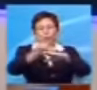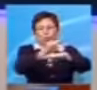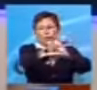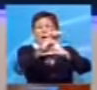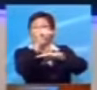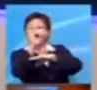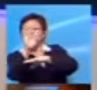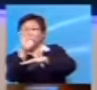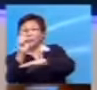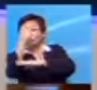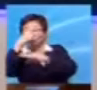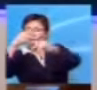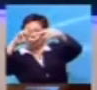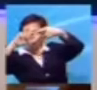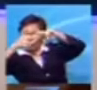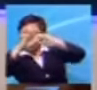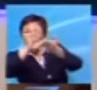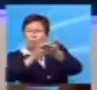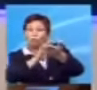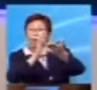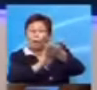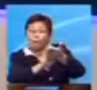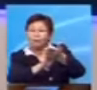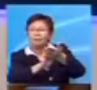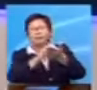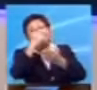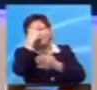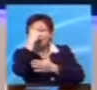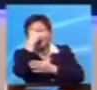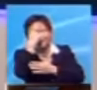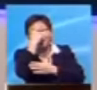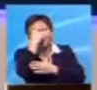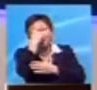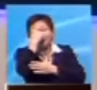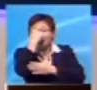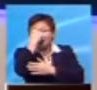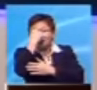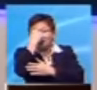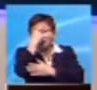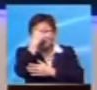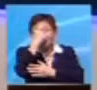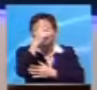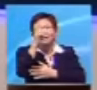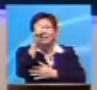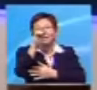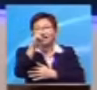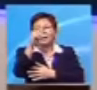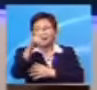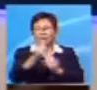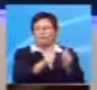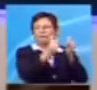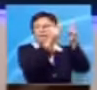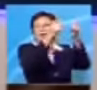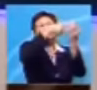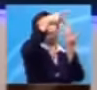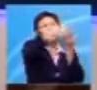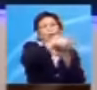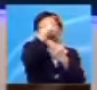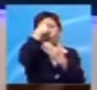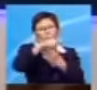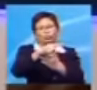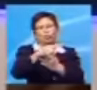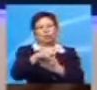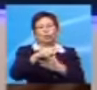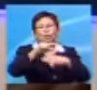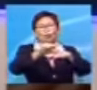IBS untuk membaik pulih sekolah jenis kebangsaan tamir SJ ktkil dijadikan Perintis untuk memperluaskan